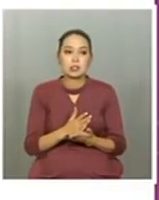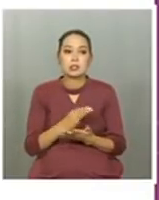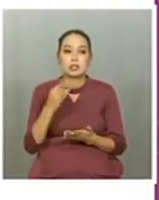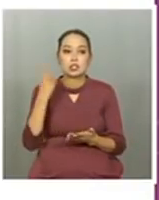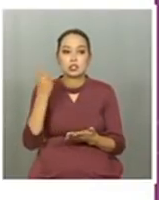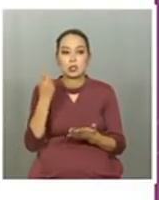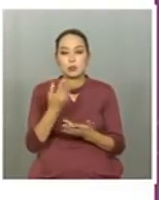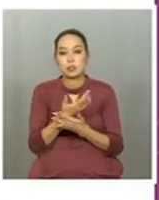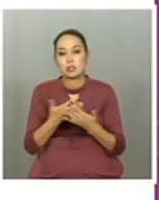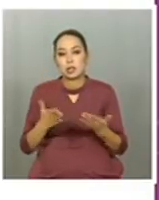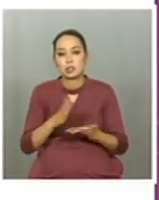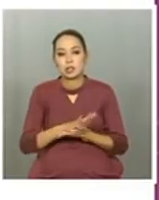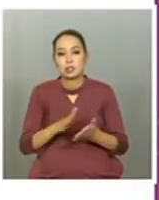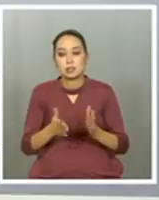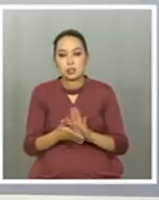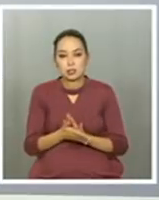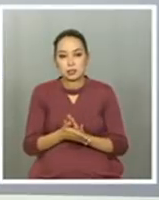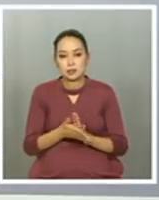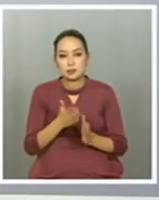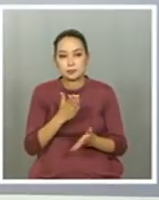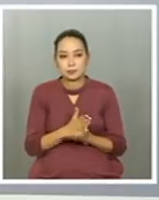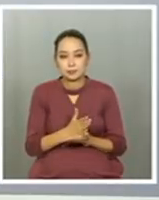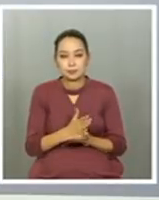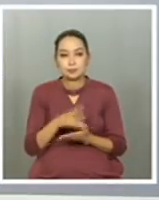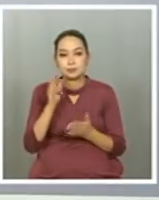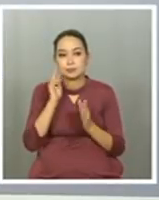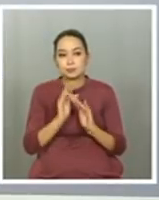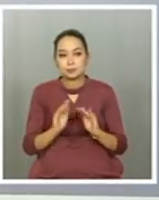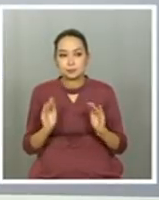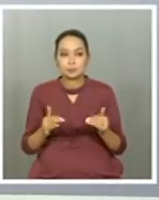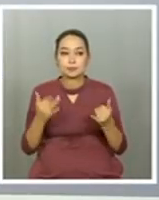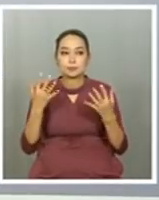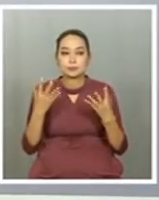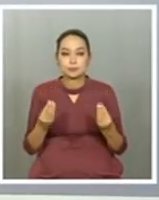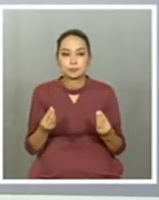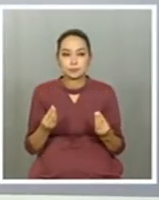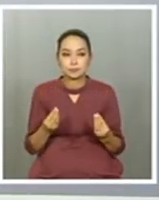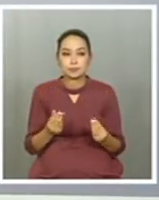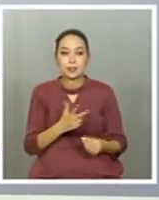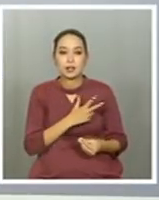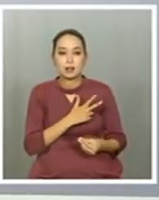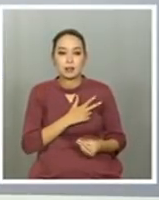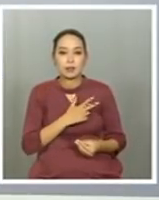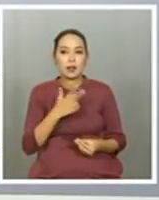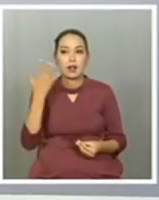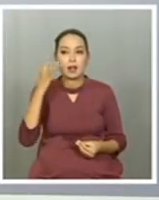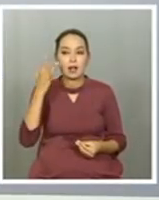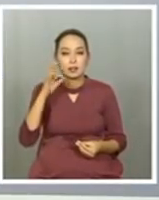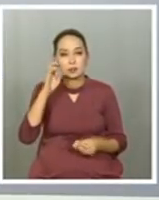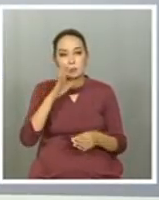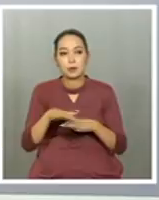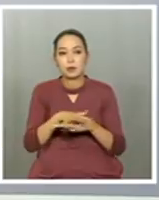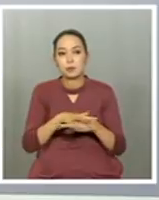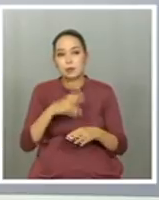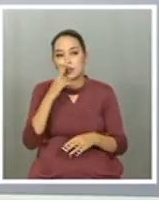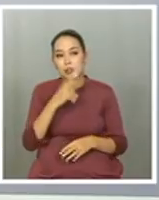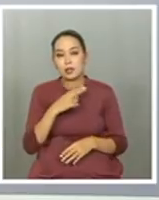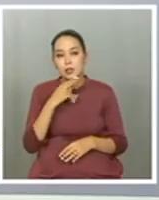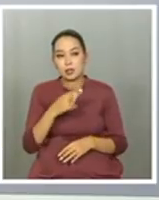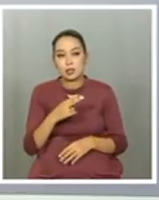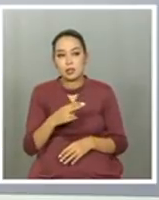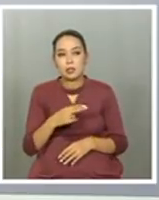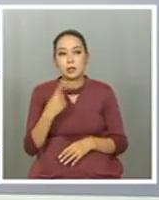түрлерінің жағдайына әсер етеді. Оқушылар, ал енді Канада, ақш мемлекеттеріне қарайтын болсақ, олар